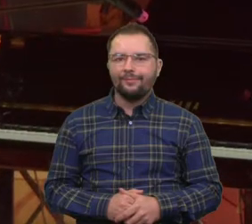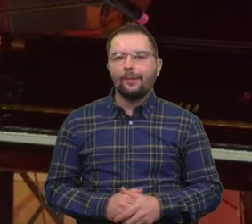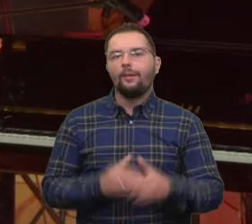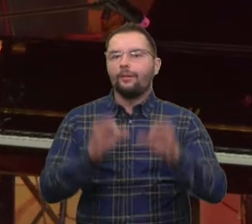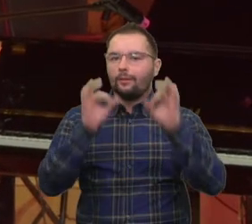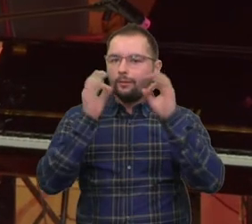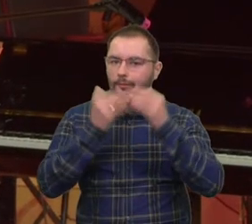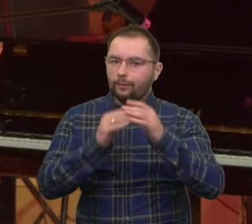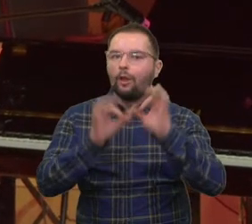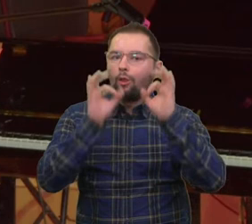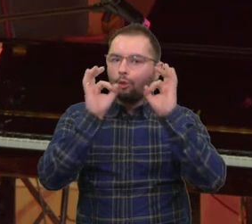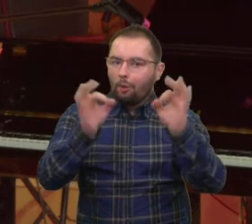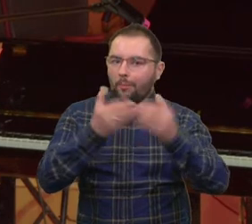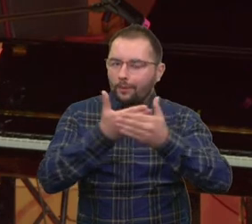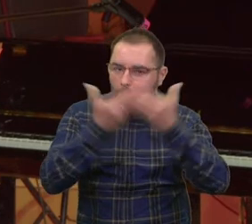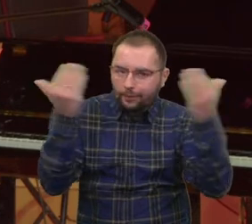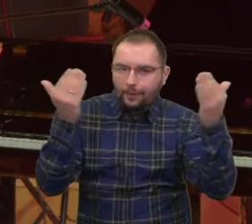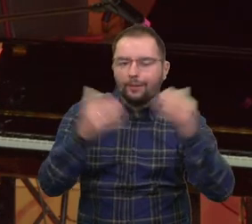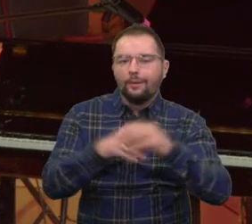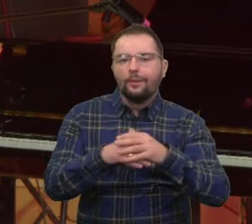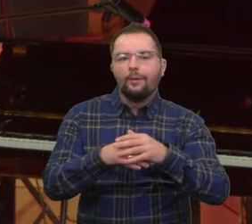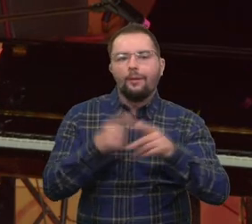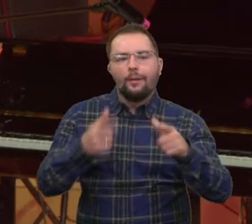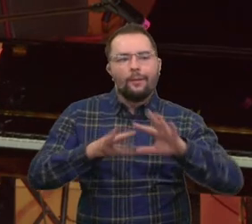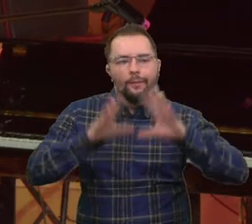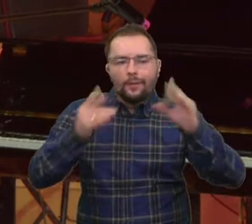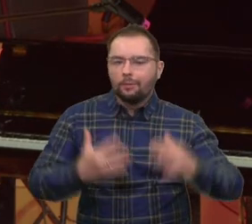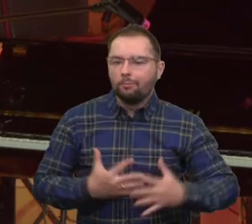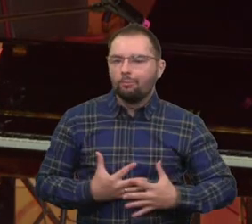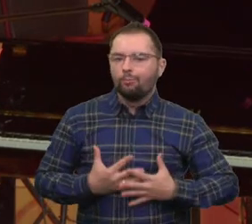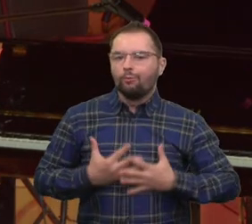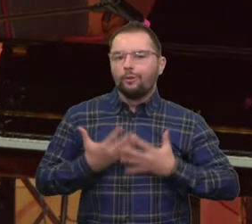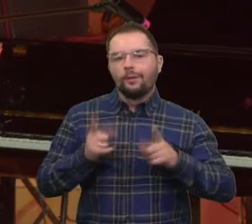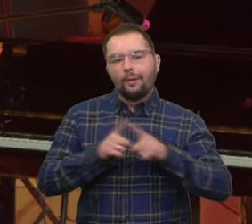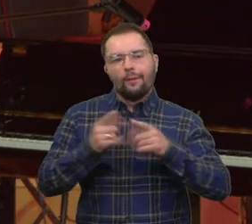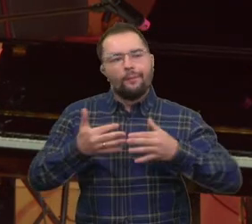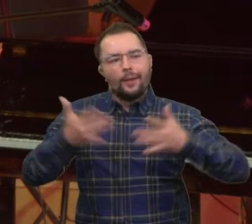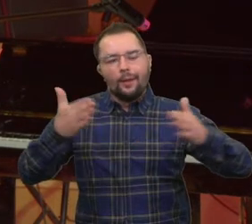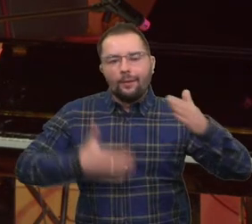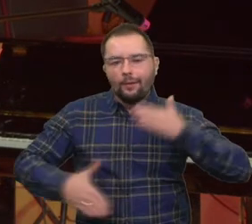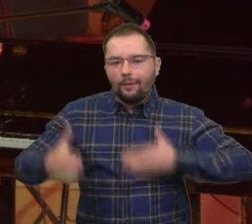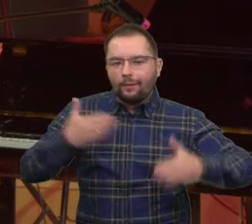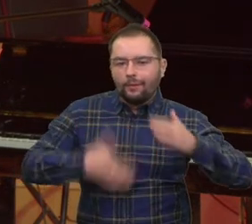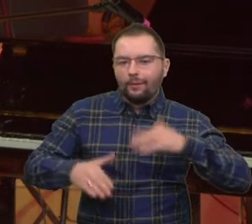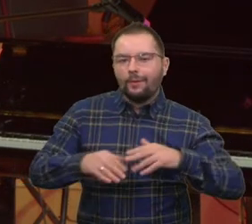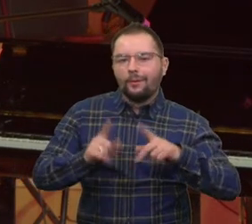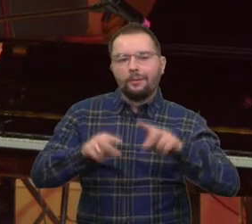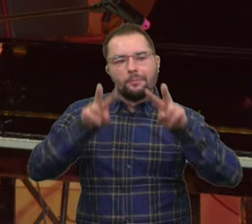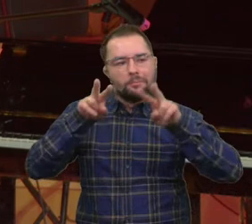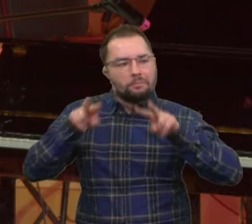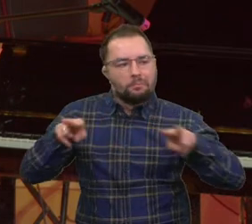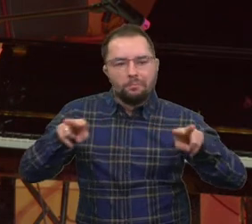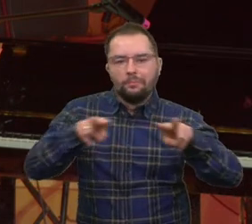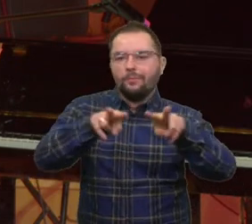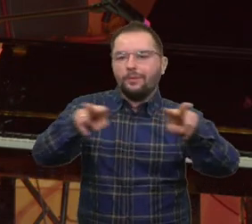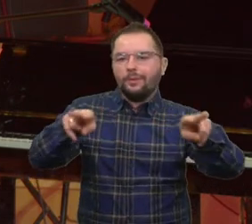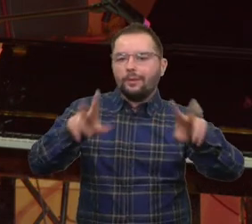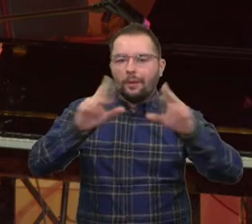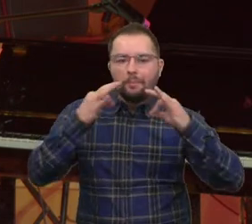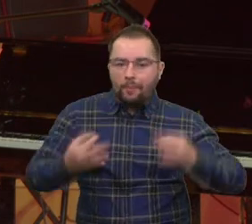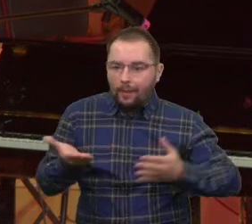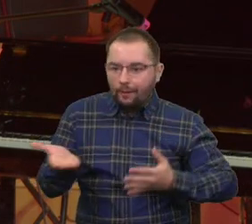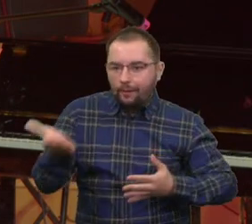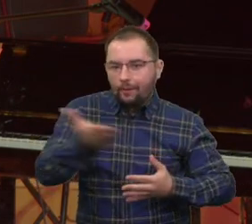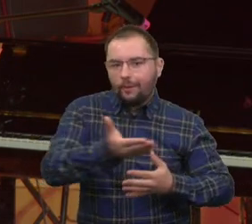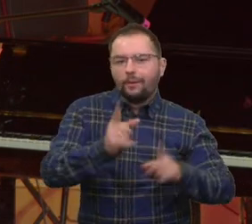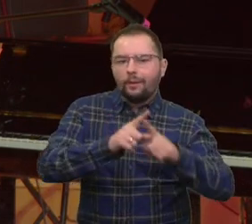Dobry wieczór Państwu. To wielkie wzruszenie i wielka radość i satysfakcja spojrzeć na Państwa,